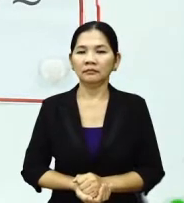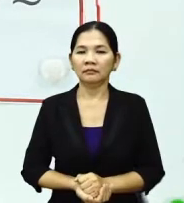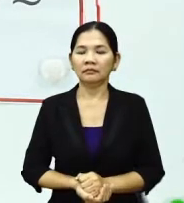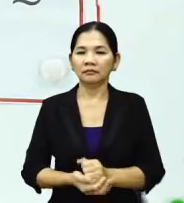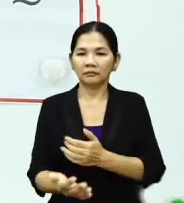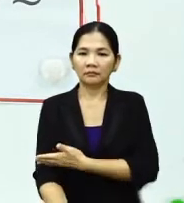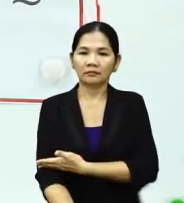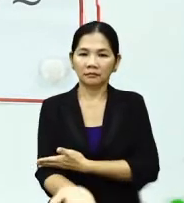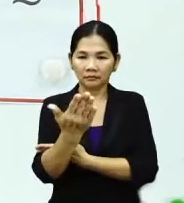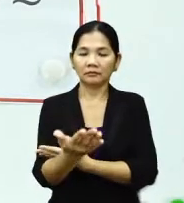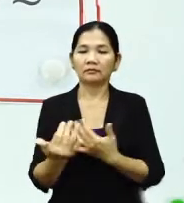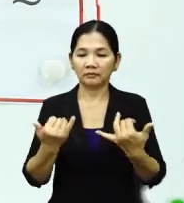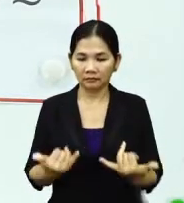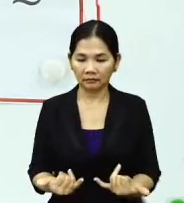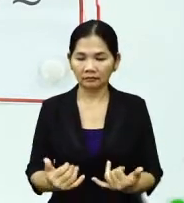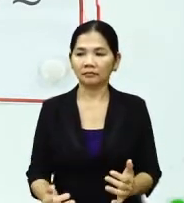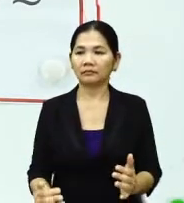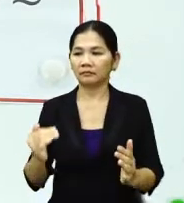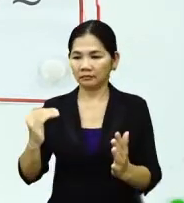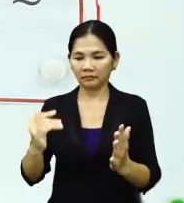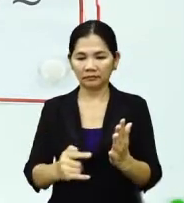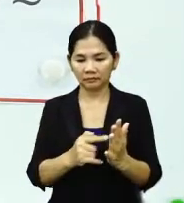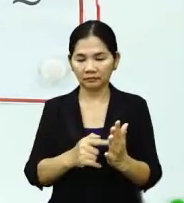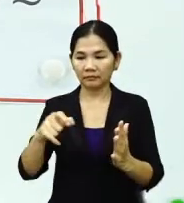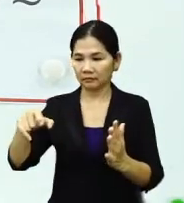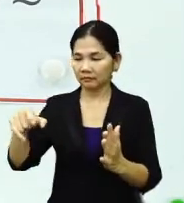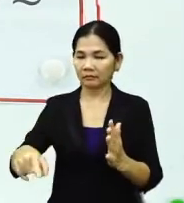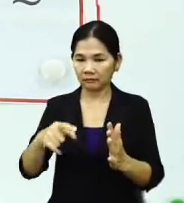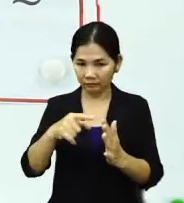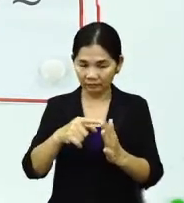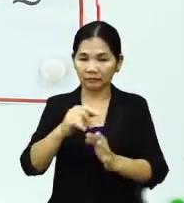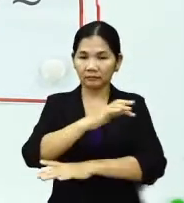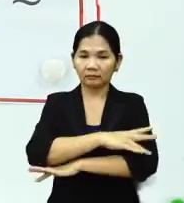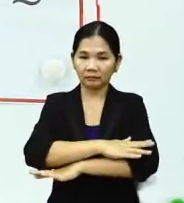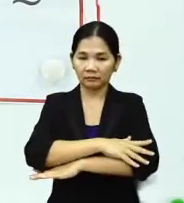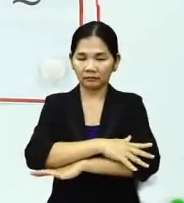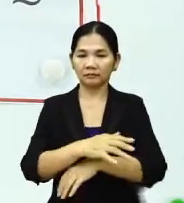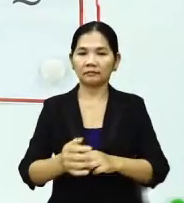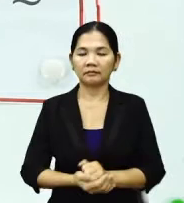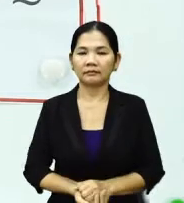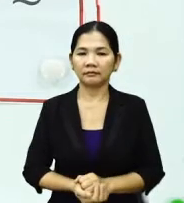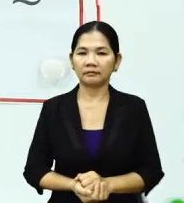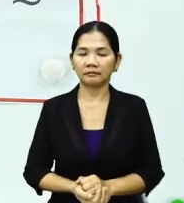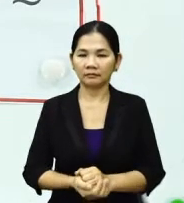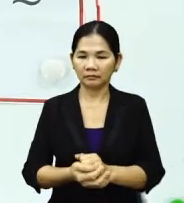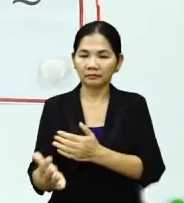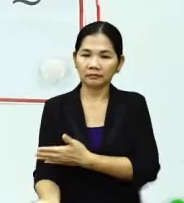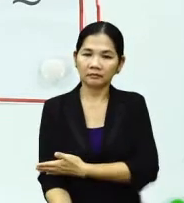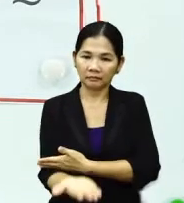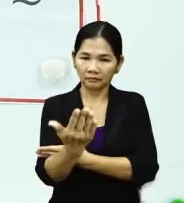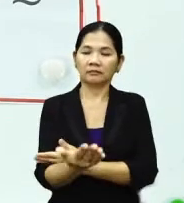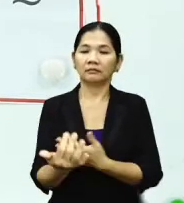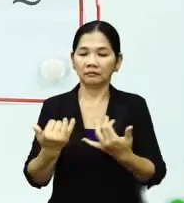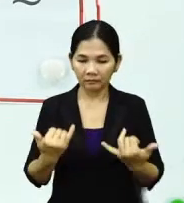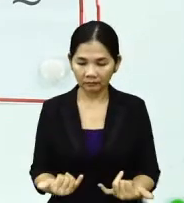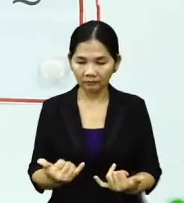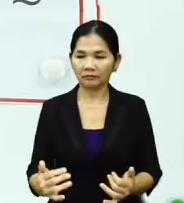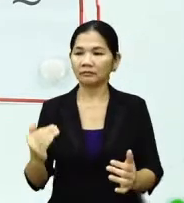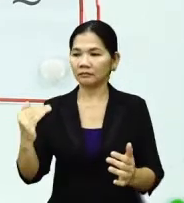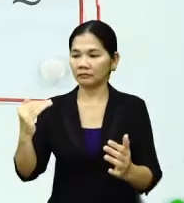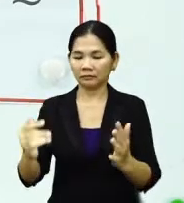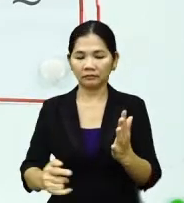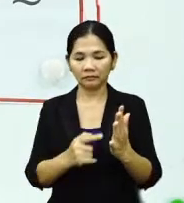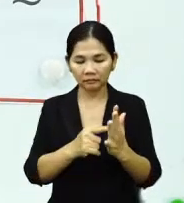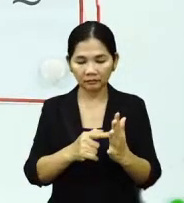ni sổ phí tùng nề chân con tiên mà bật ni sổ phí tùng